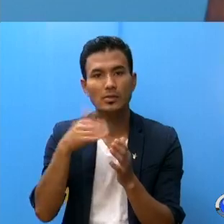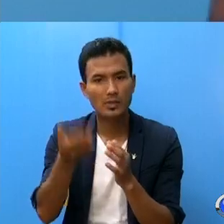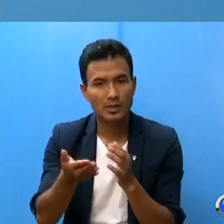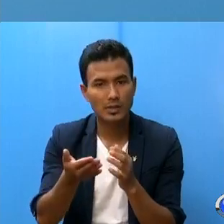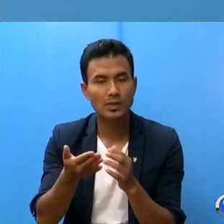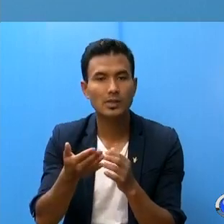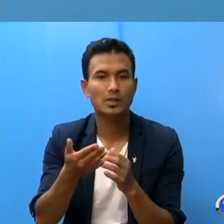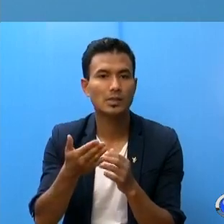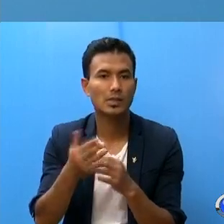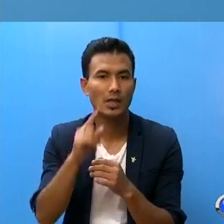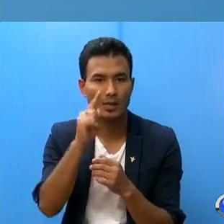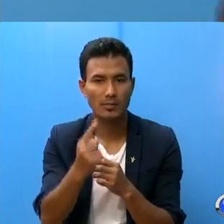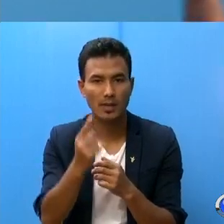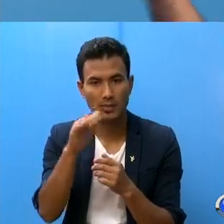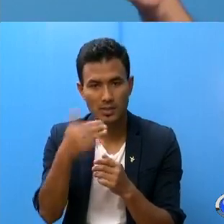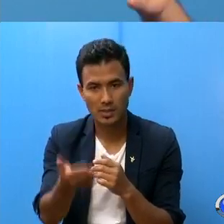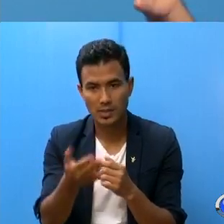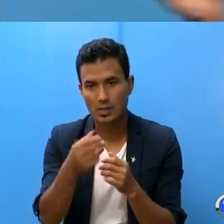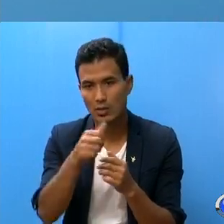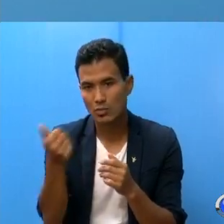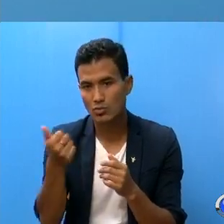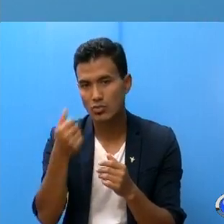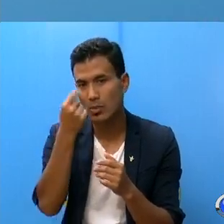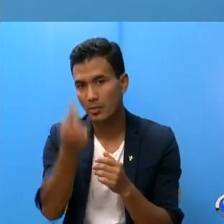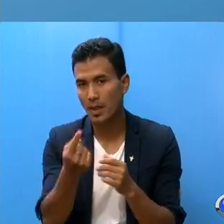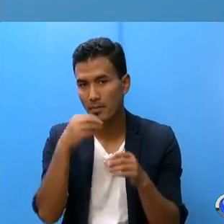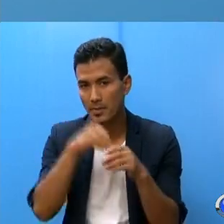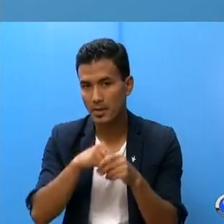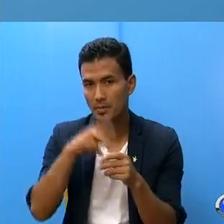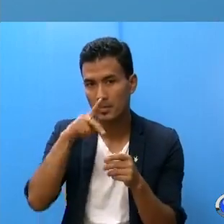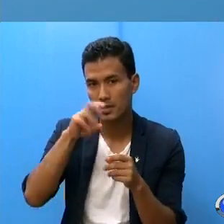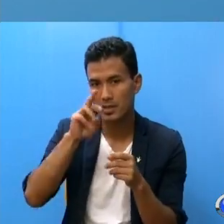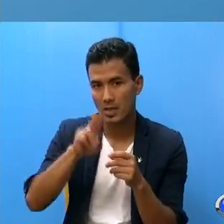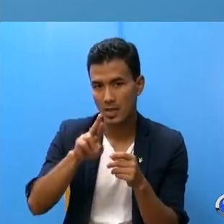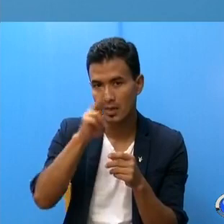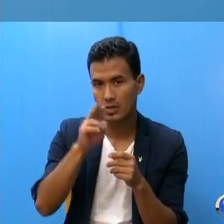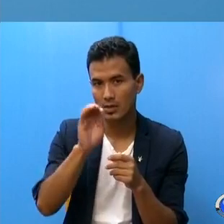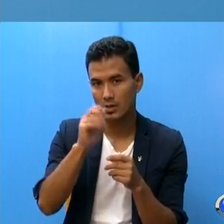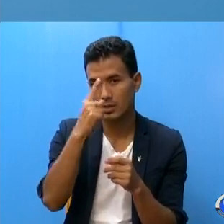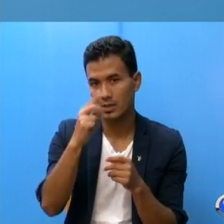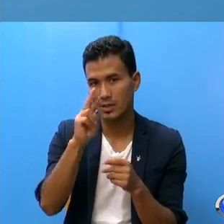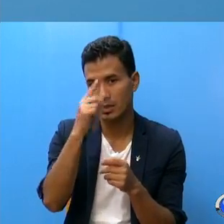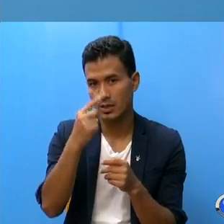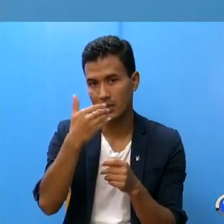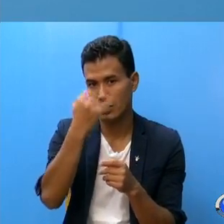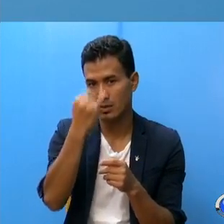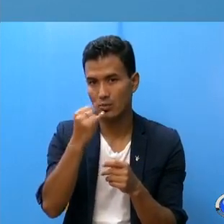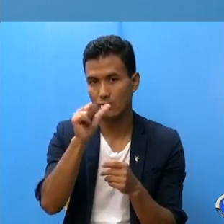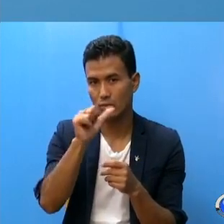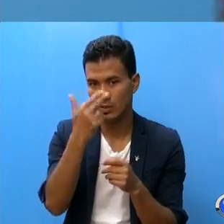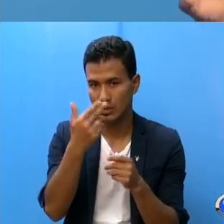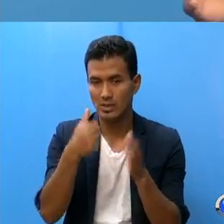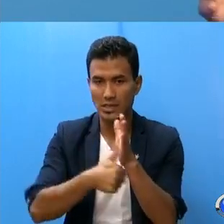एक अप्ता इसा पर पर खा पर फेस्ट पर